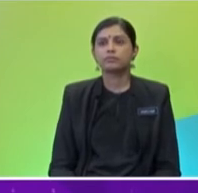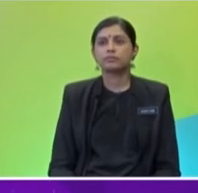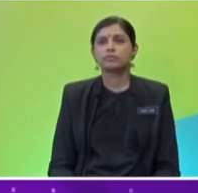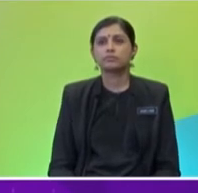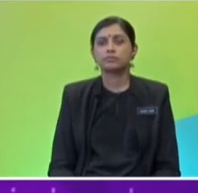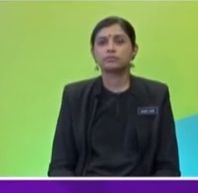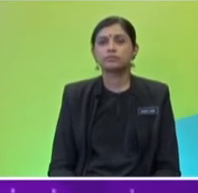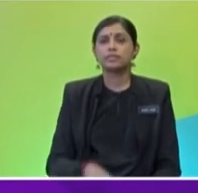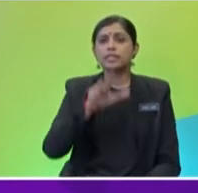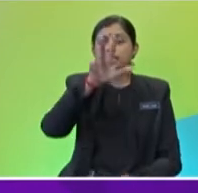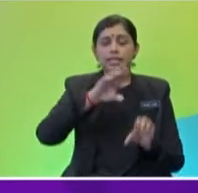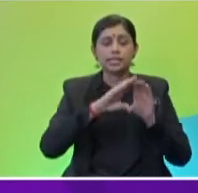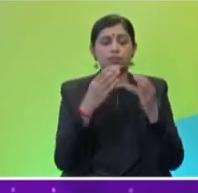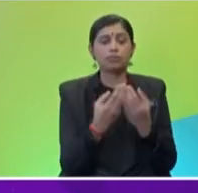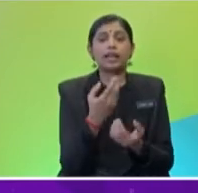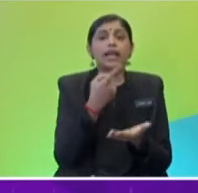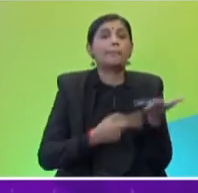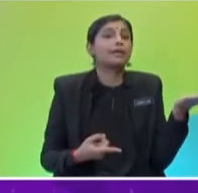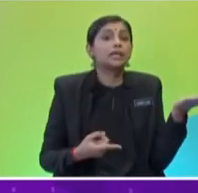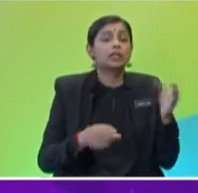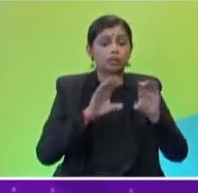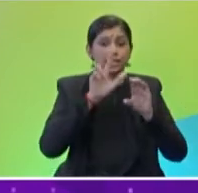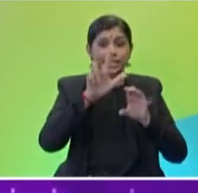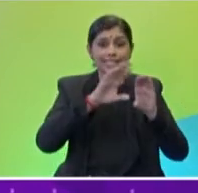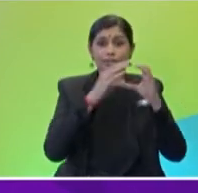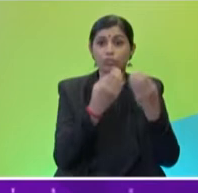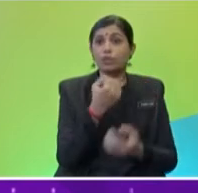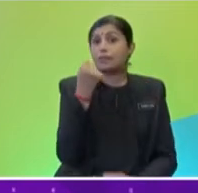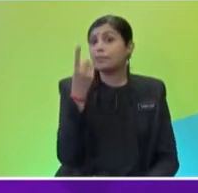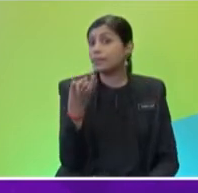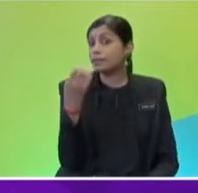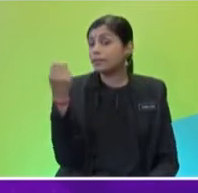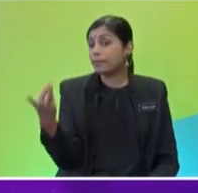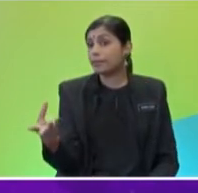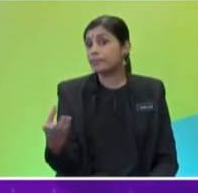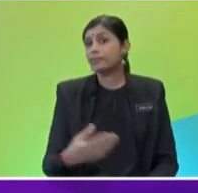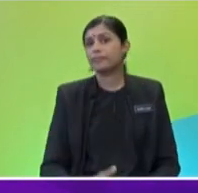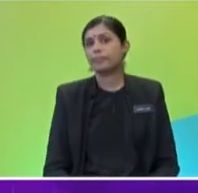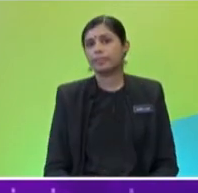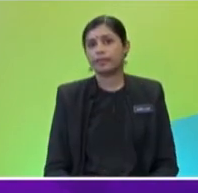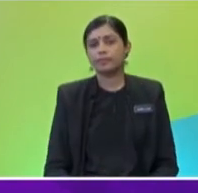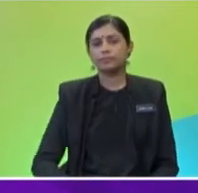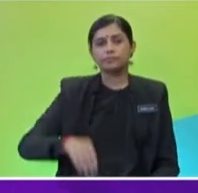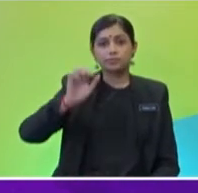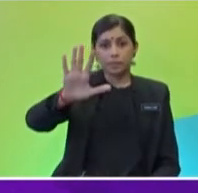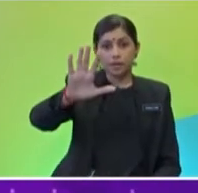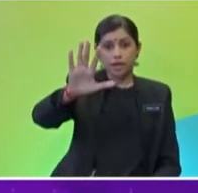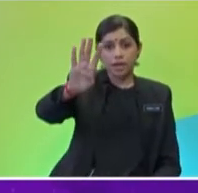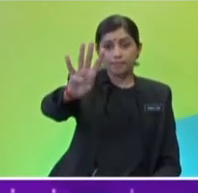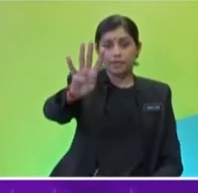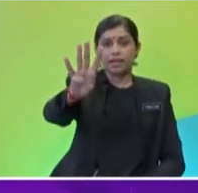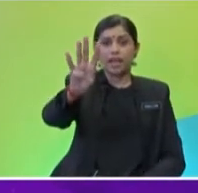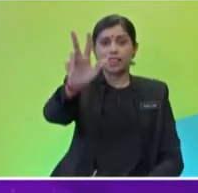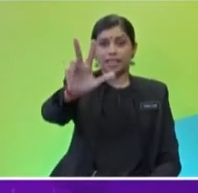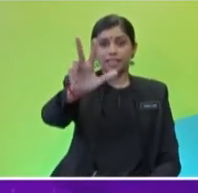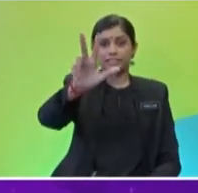3 kumpulan apa tu? Ada 3 kumpulan apa? Siapa cepat dia dapat. Okey, cikgu bagi dengan kiraan 5. 5,